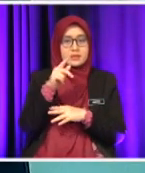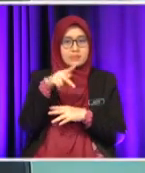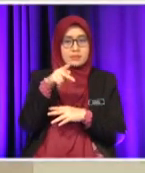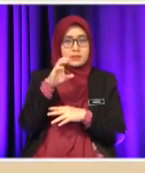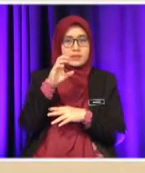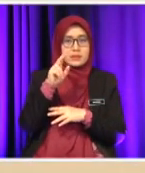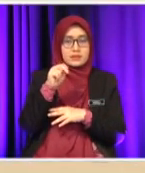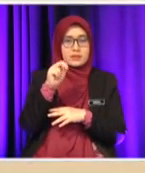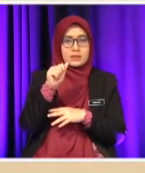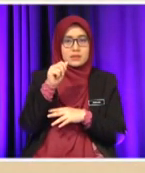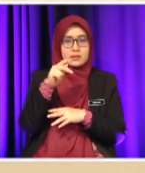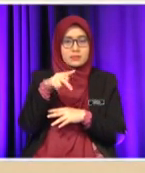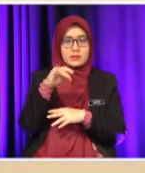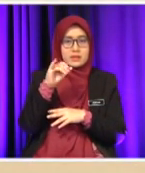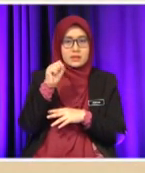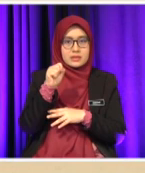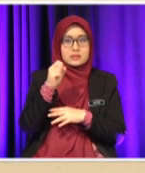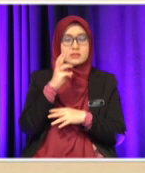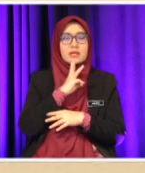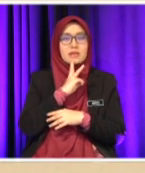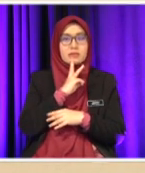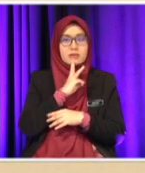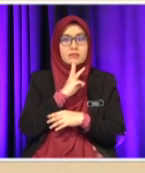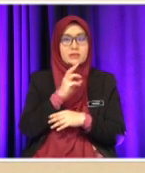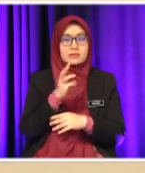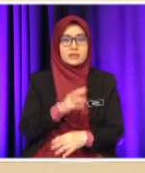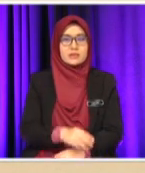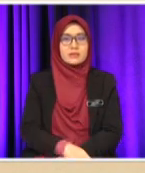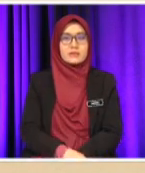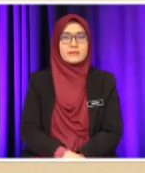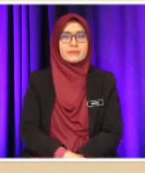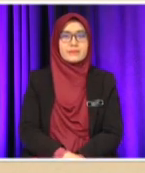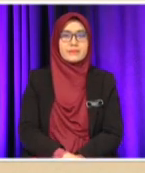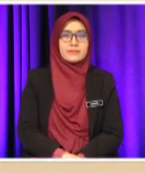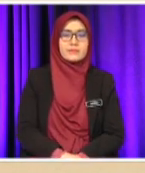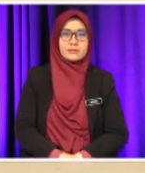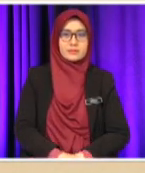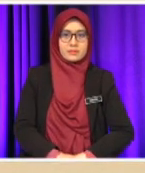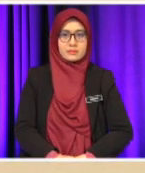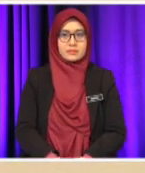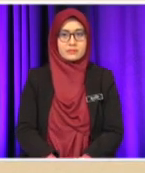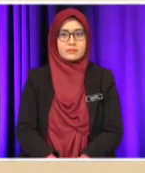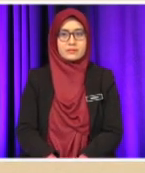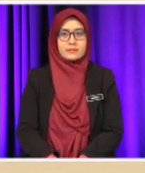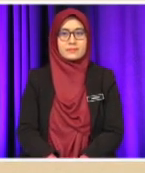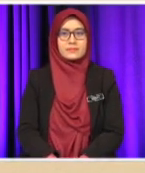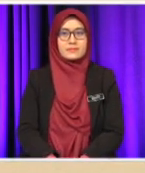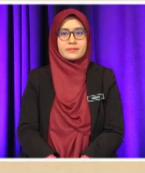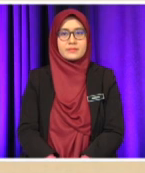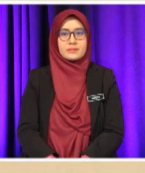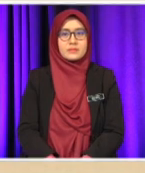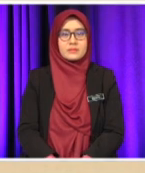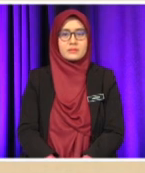oke yang ini ciri-ciri bagi kategori penampisan